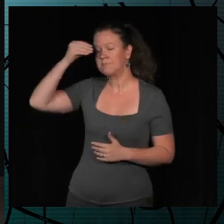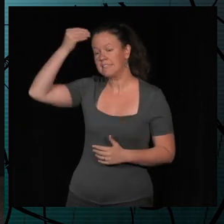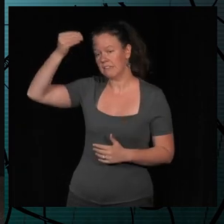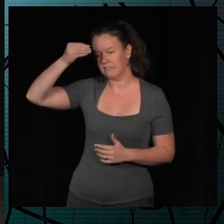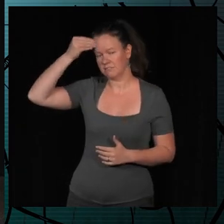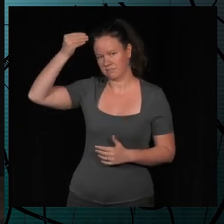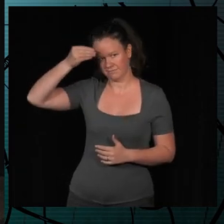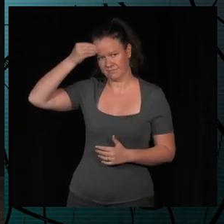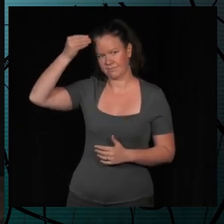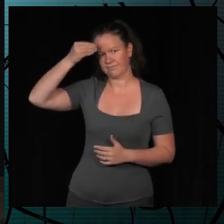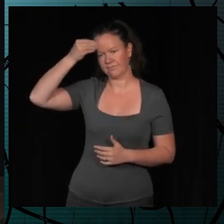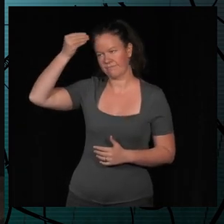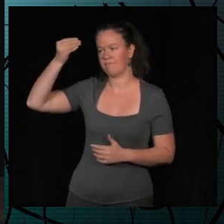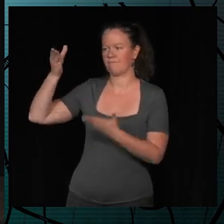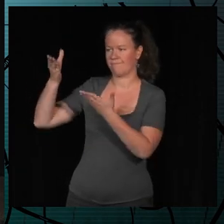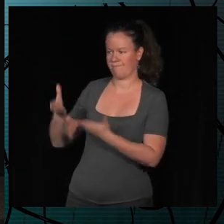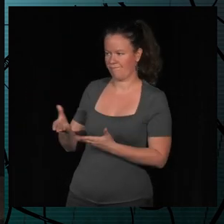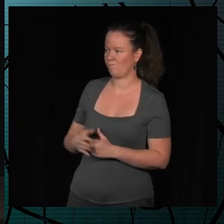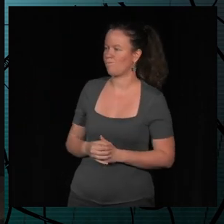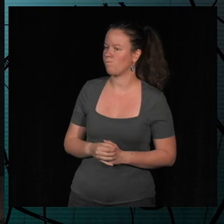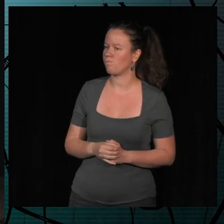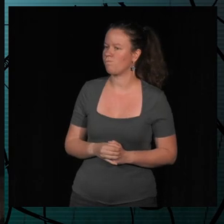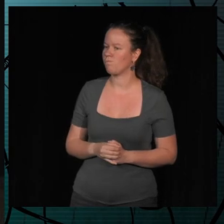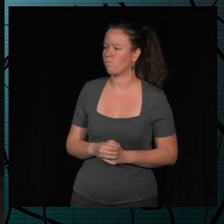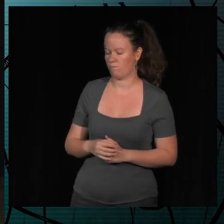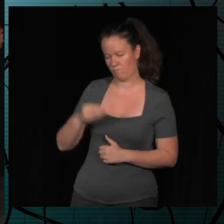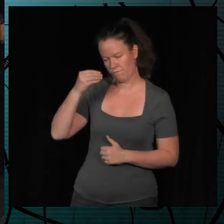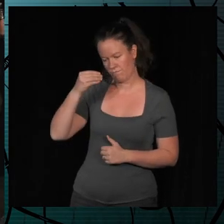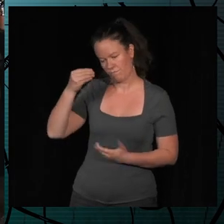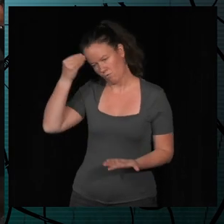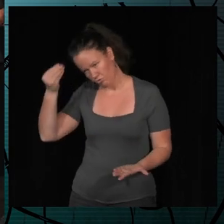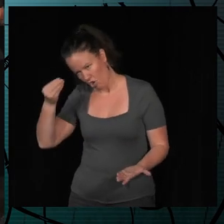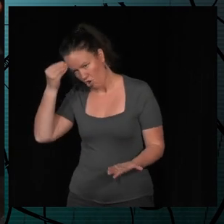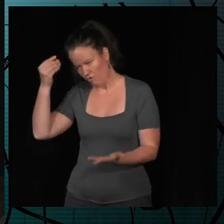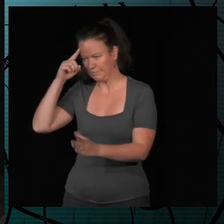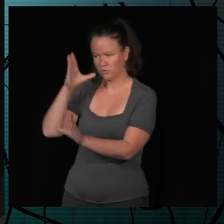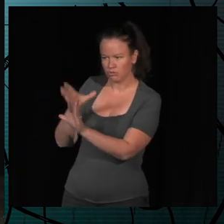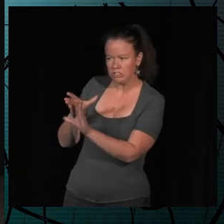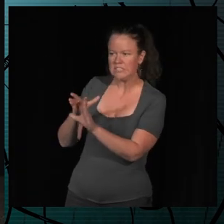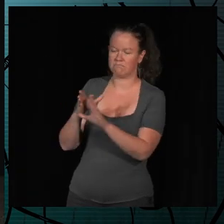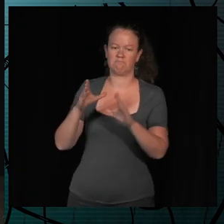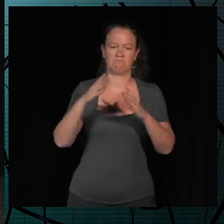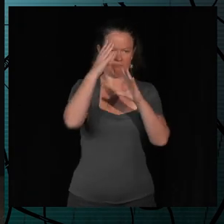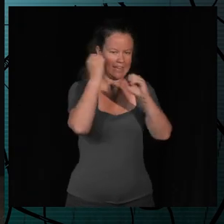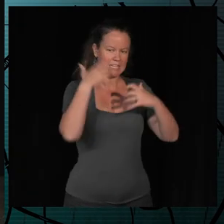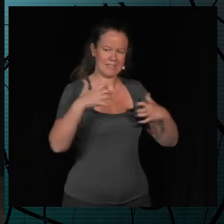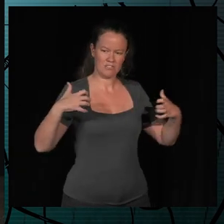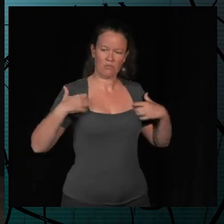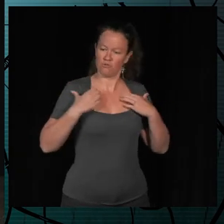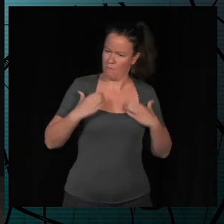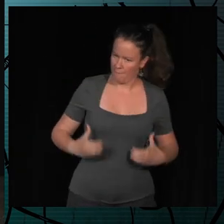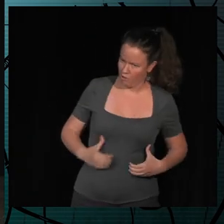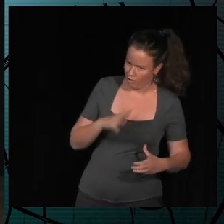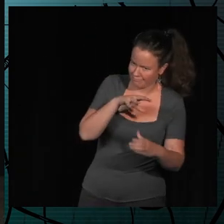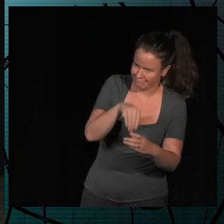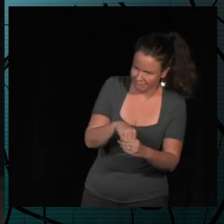euh euh psychiatre docteur en psychologie membre de l'Académie des Sciences à qui nous avions